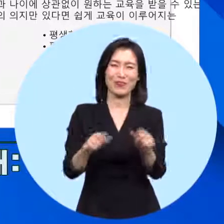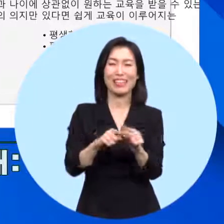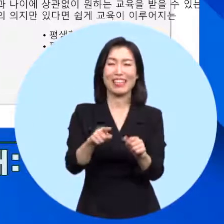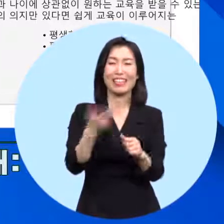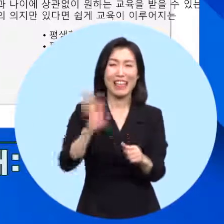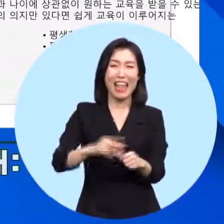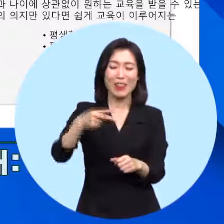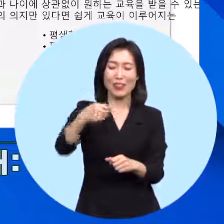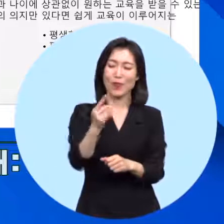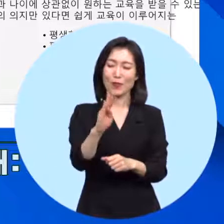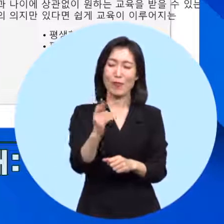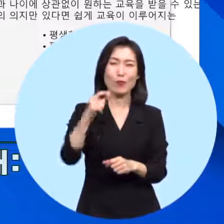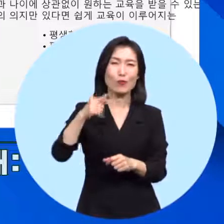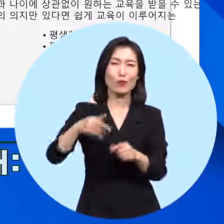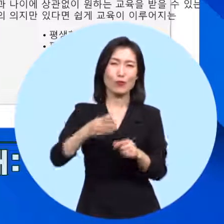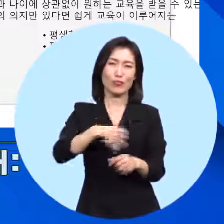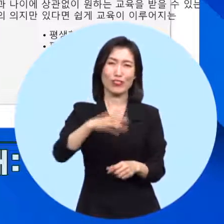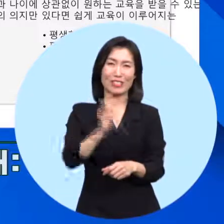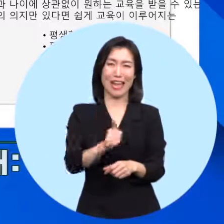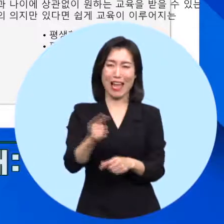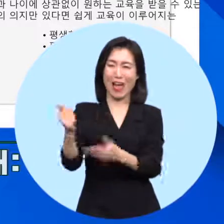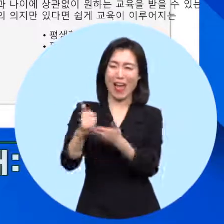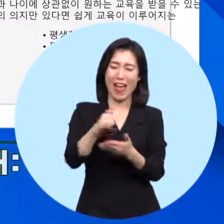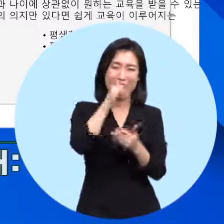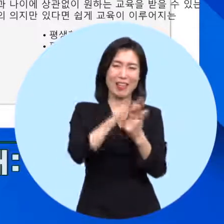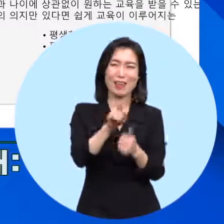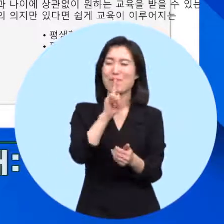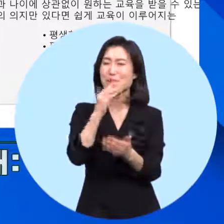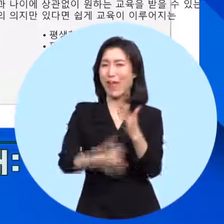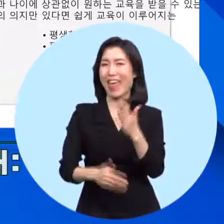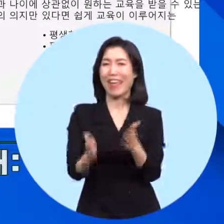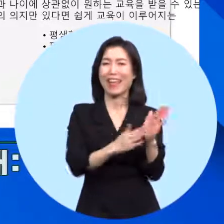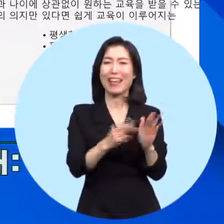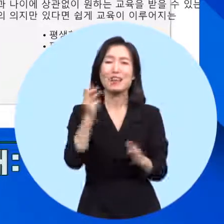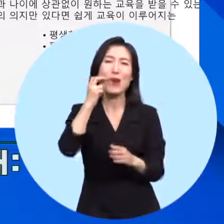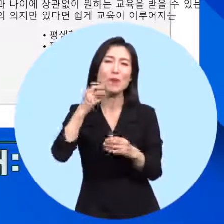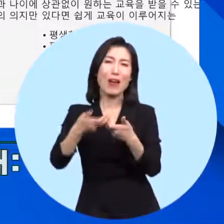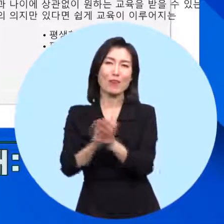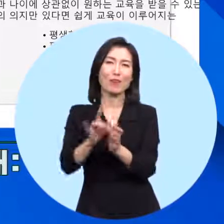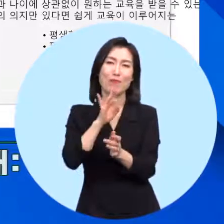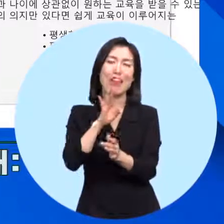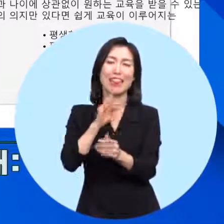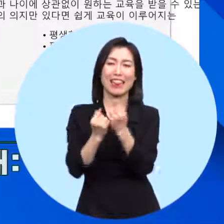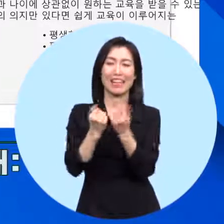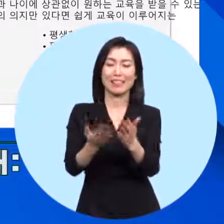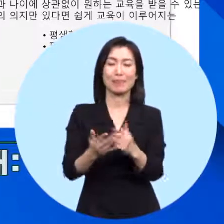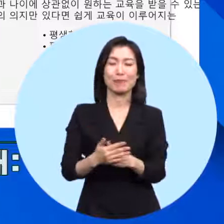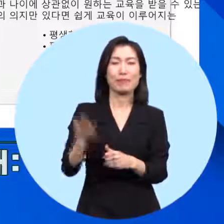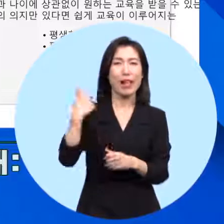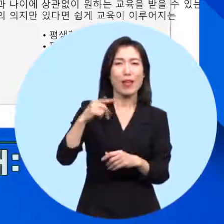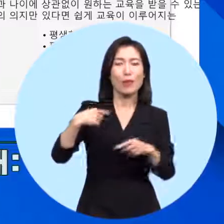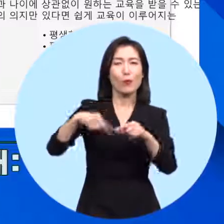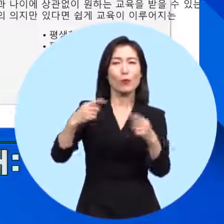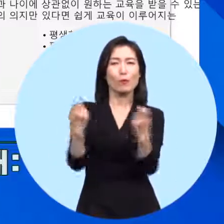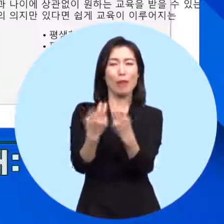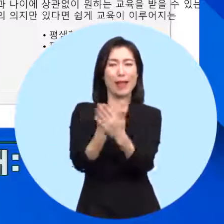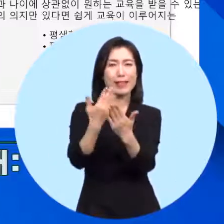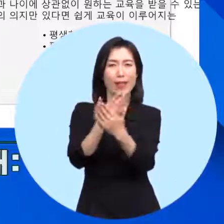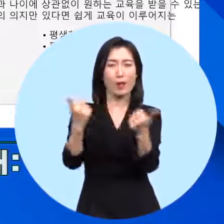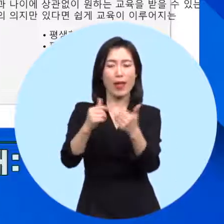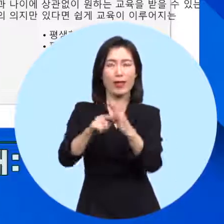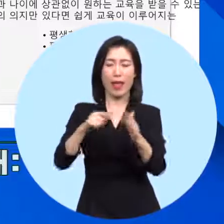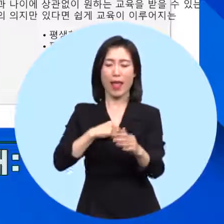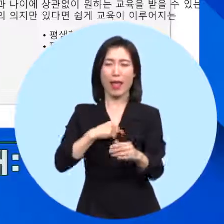도봉구청장님께서 직접 오셨기 때문에 송파구만 얘기하겠습니다. 거기 교육발전협의회 위원으로 들어갔더니 평생교육의